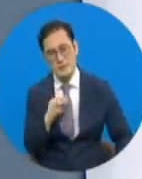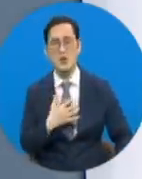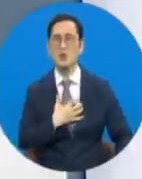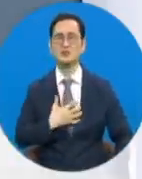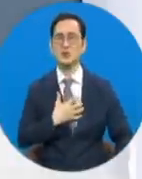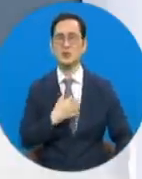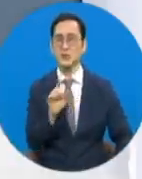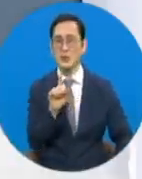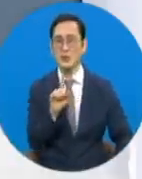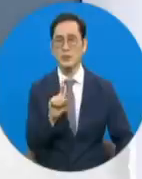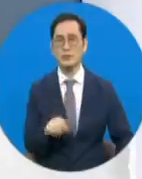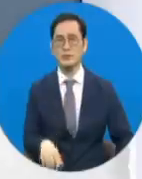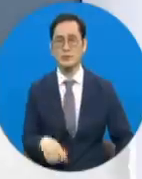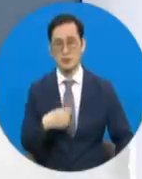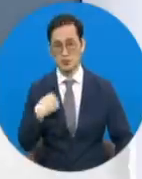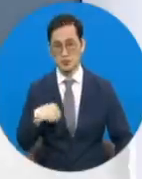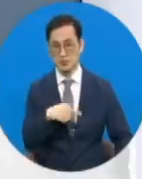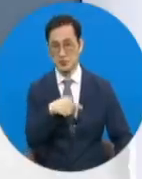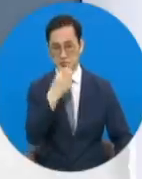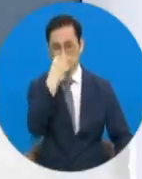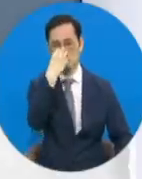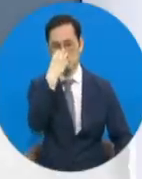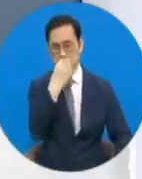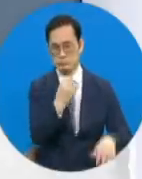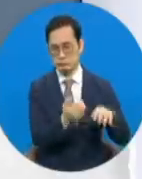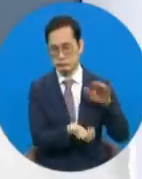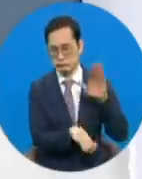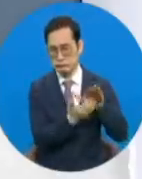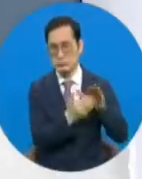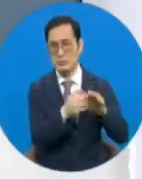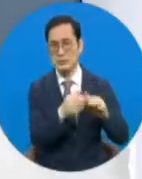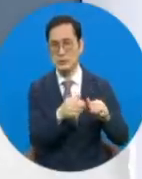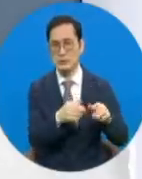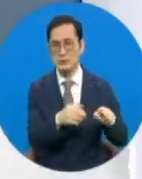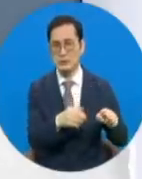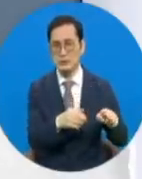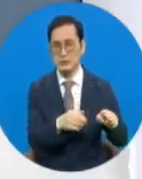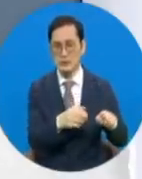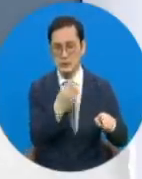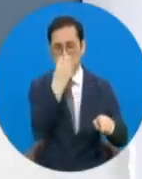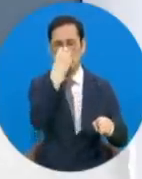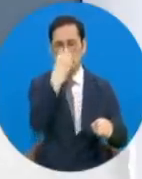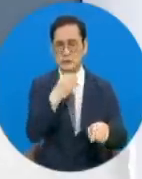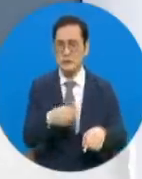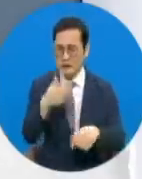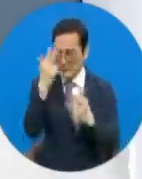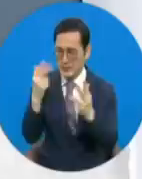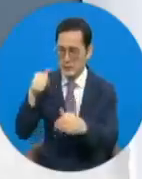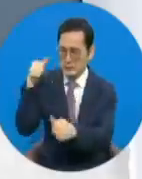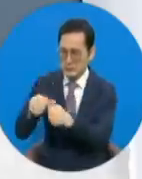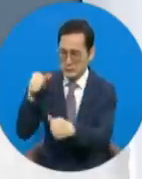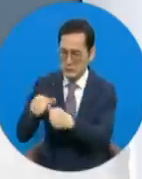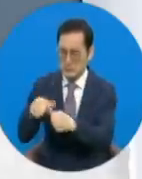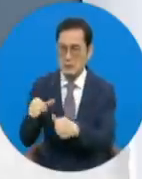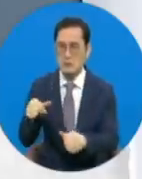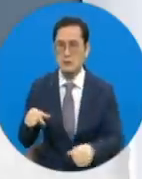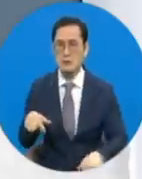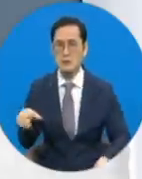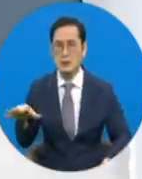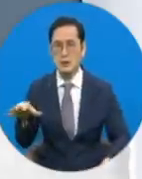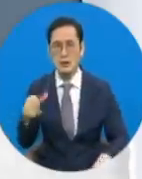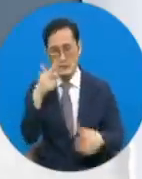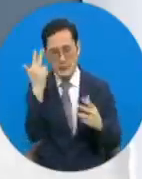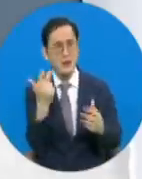우려되는 지점들이 중국이 오만방자하게 쏟아내고 있는 훈계성, 훈시성 발언에 뭔가 맞장구를 치듯이 중국의